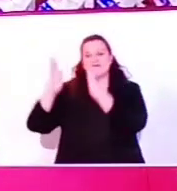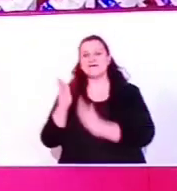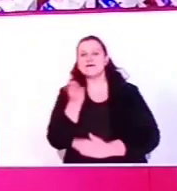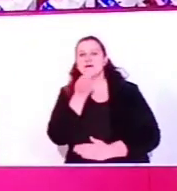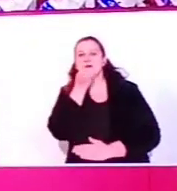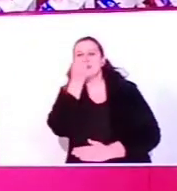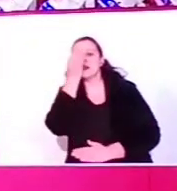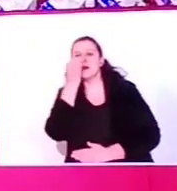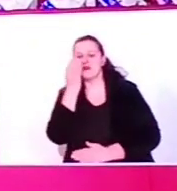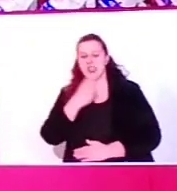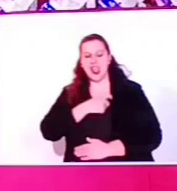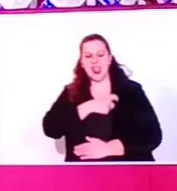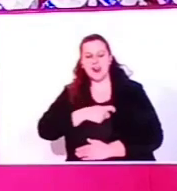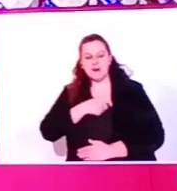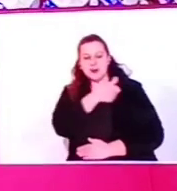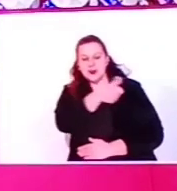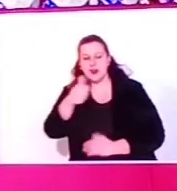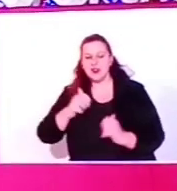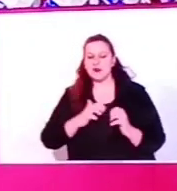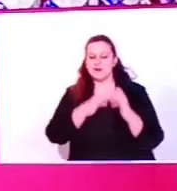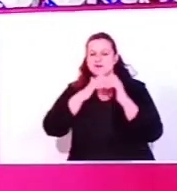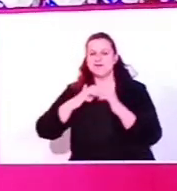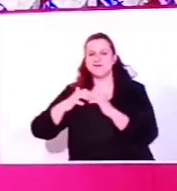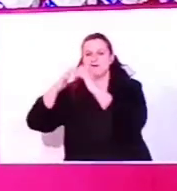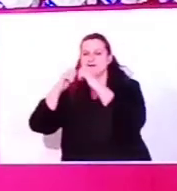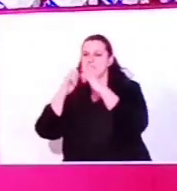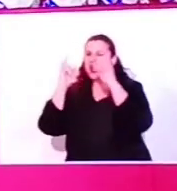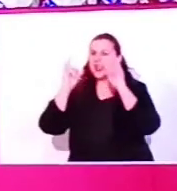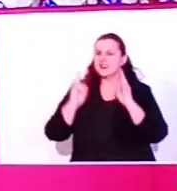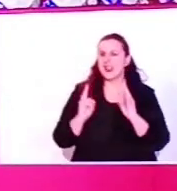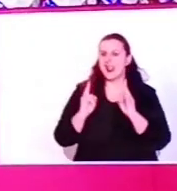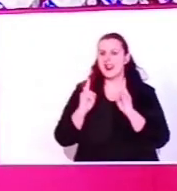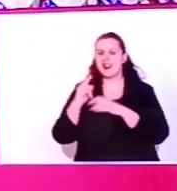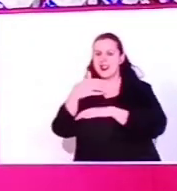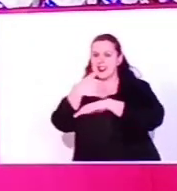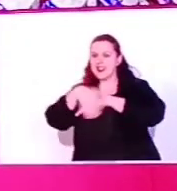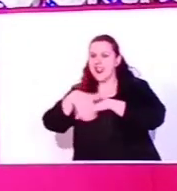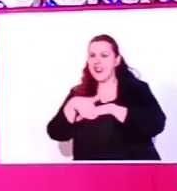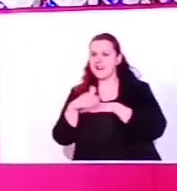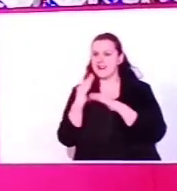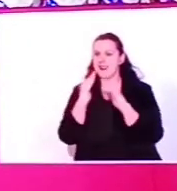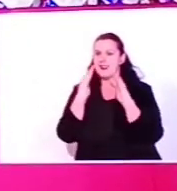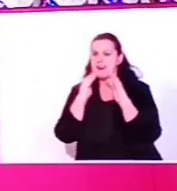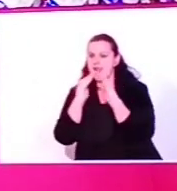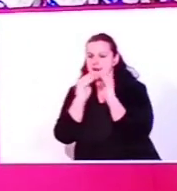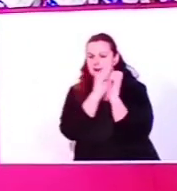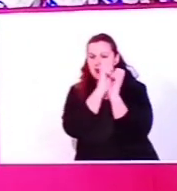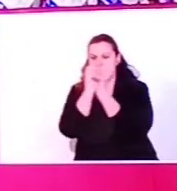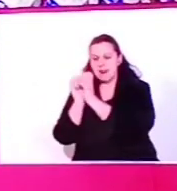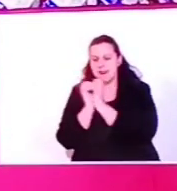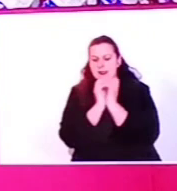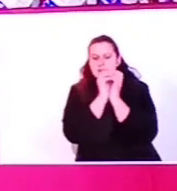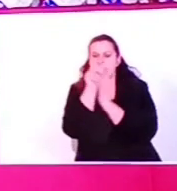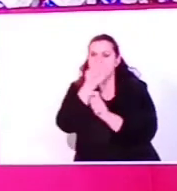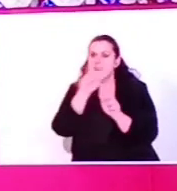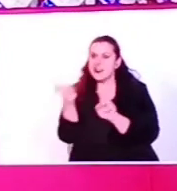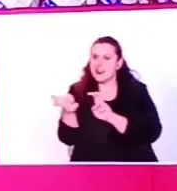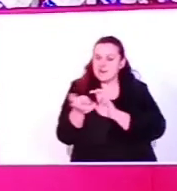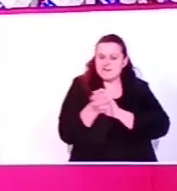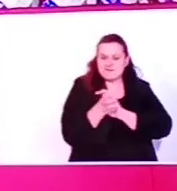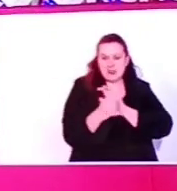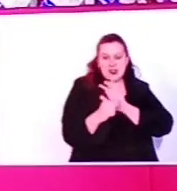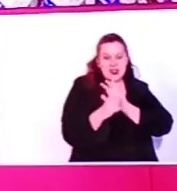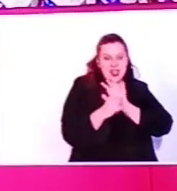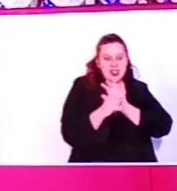construís cada comissió als cors dels casals, dels carrers, de les cases, en la proximitat de qui arriba, en